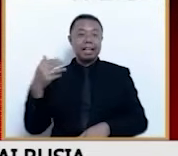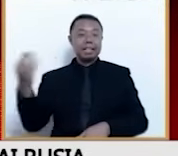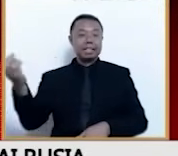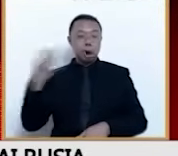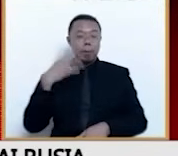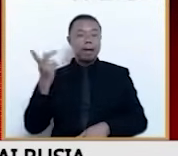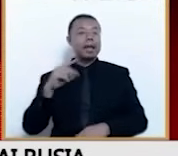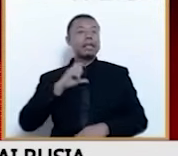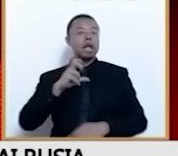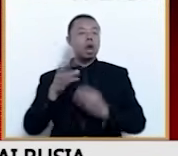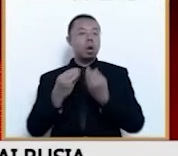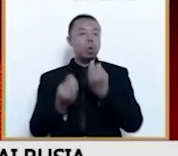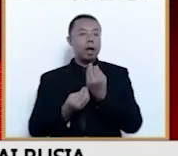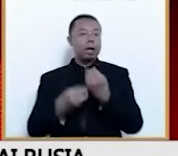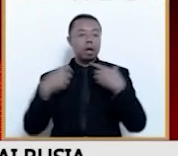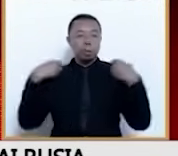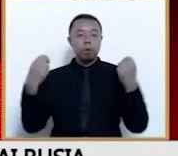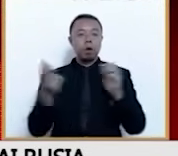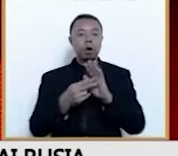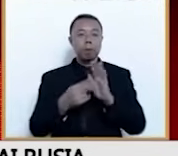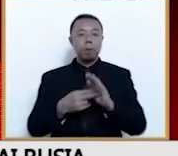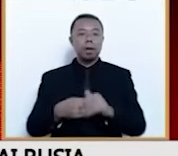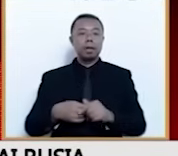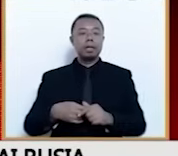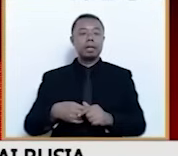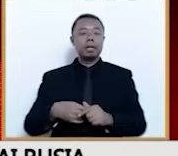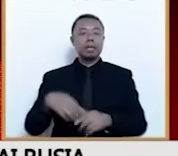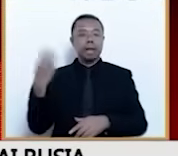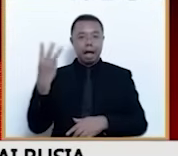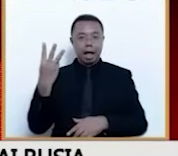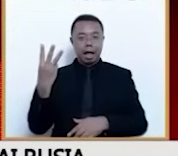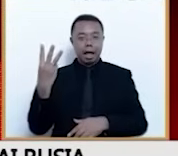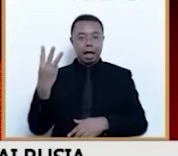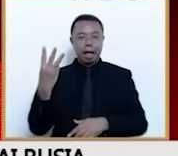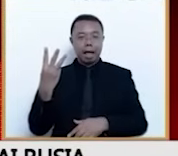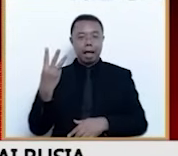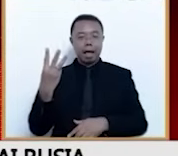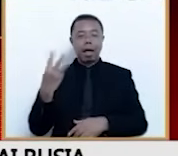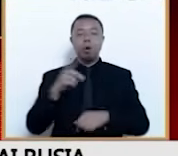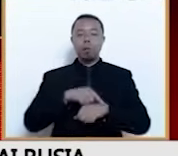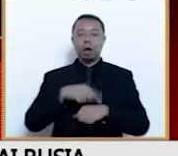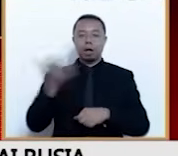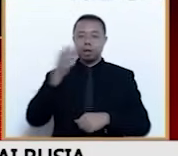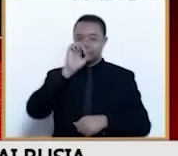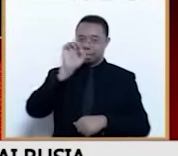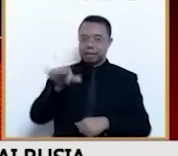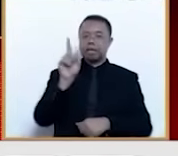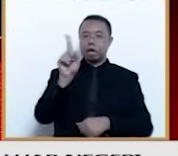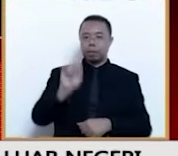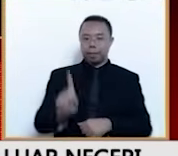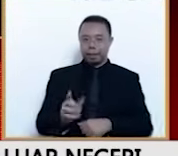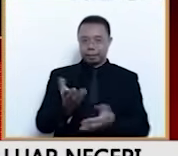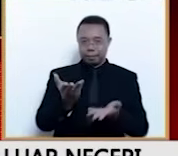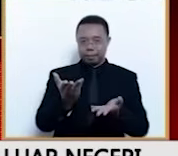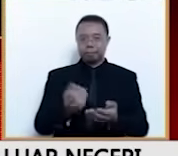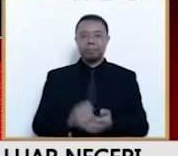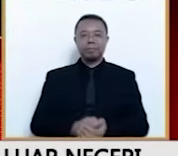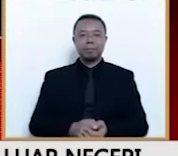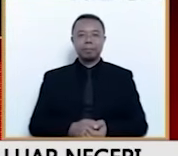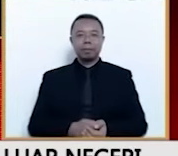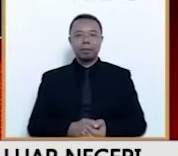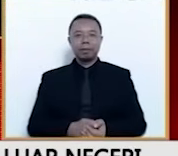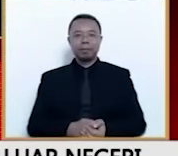jawaban dari calon wakil gubernur nomor urut 3. Waktu Anda 1 menit dan akan dimulai sejak